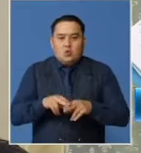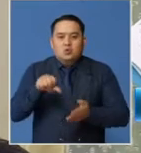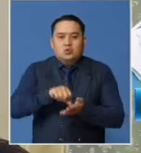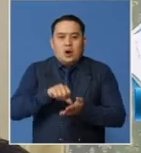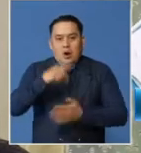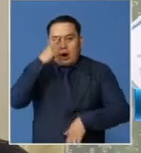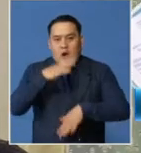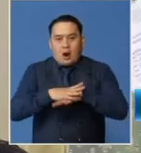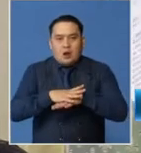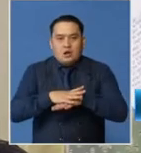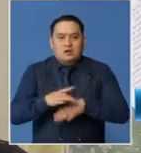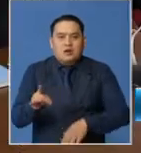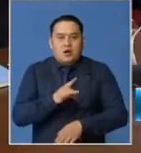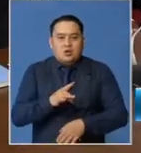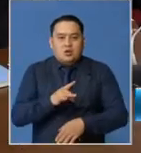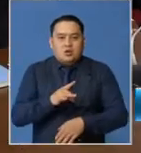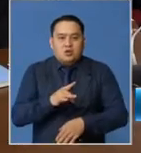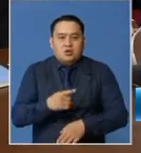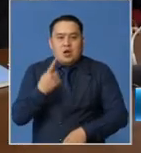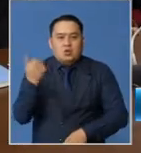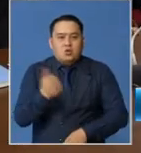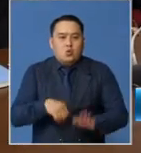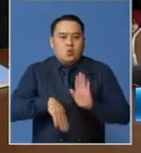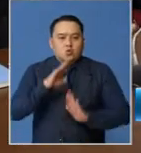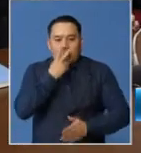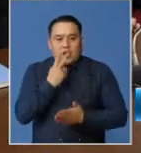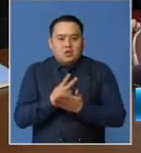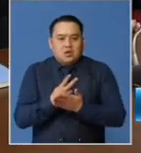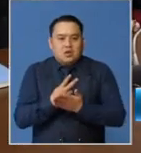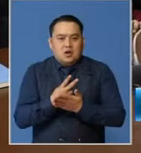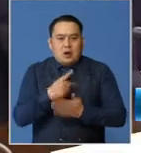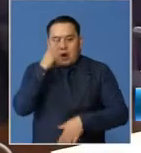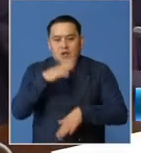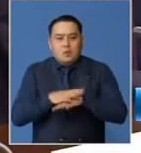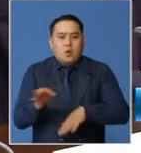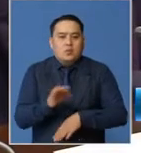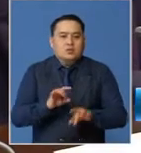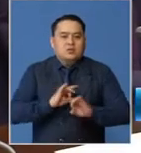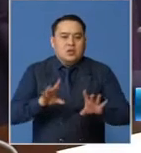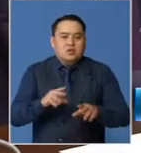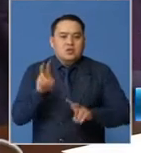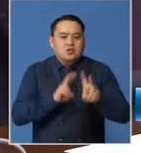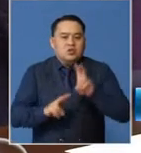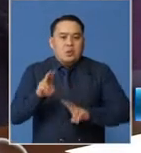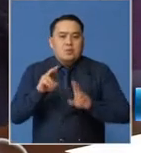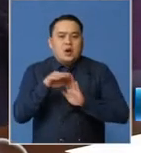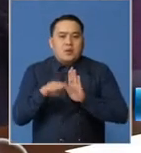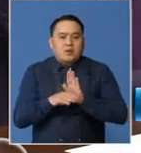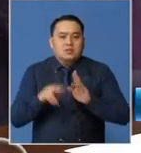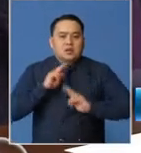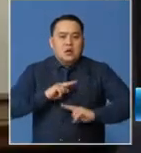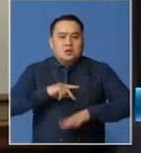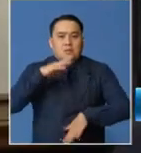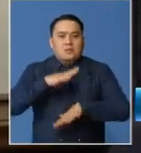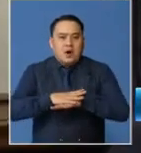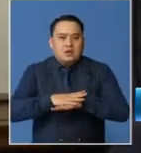Принимавшимся акимом глава региона дал неделю на улучшение показателей. Также аким области заявил, искать жилье по программам должны сотрудники